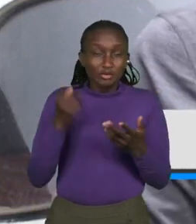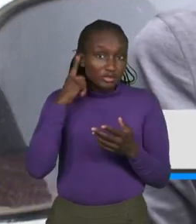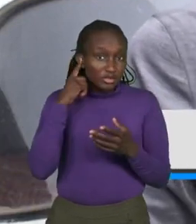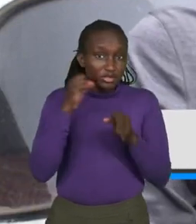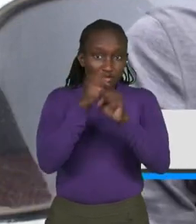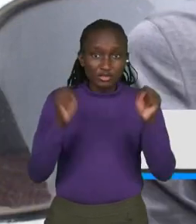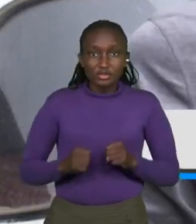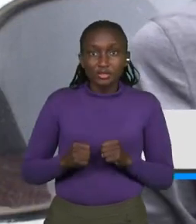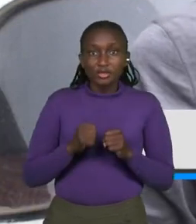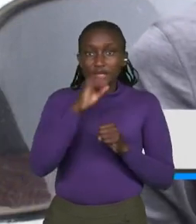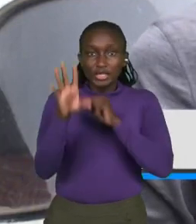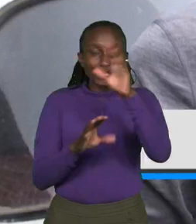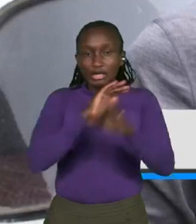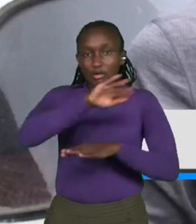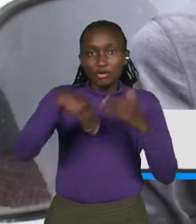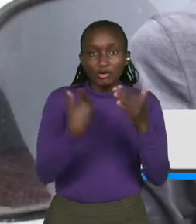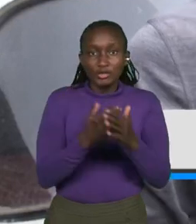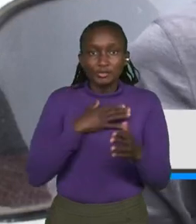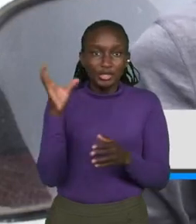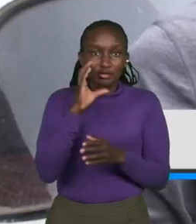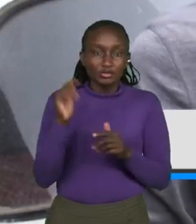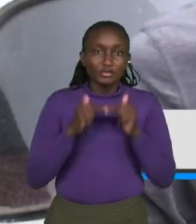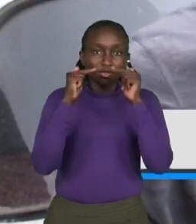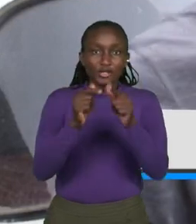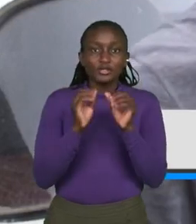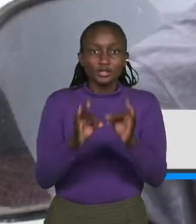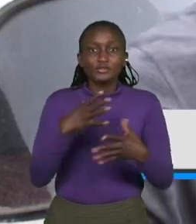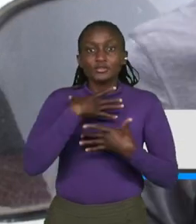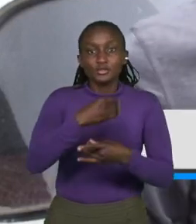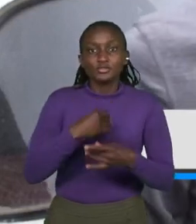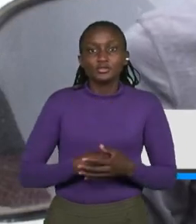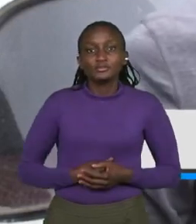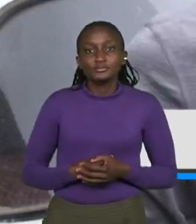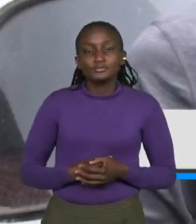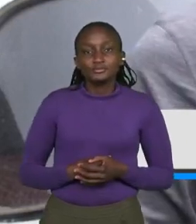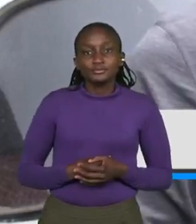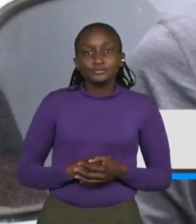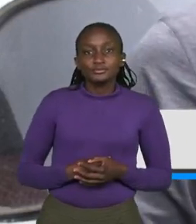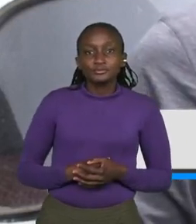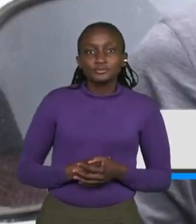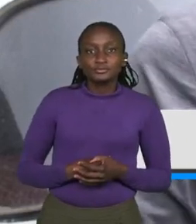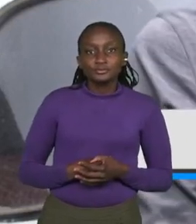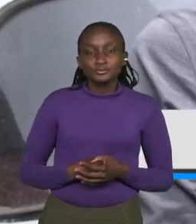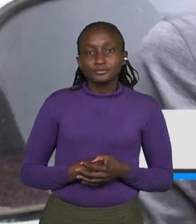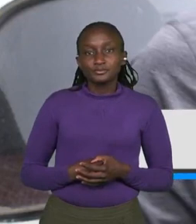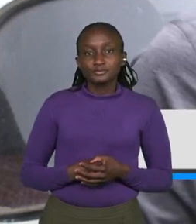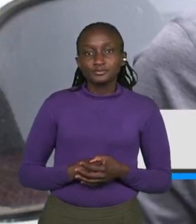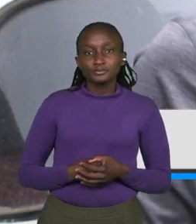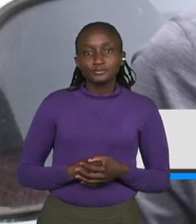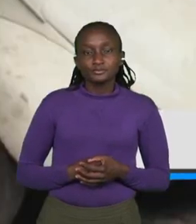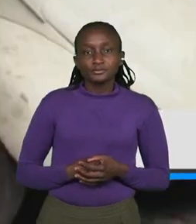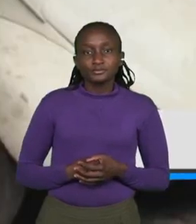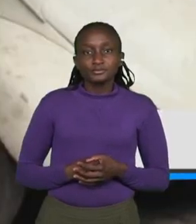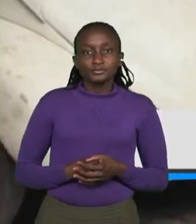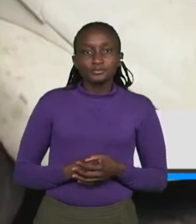pimp all of it and my customers come by if they are interested. መቶ በወፈር በማረገው ገንዘብ ያው ይገዛኛል